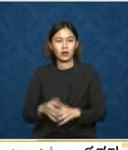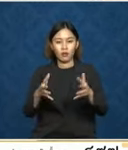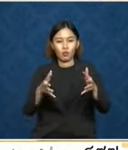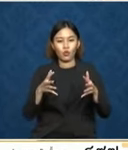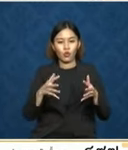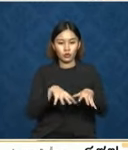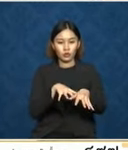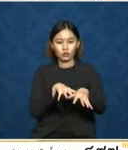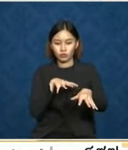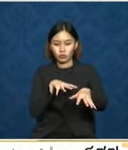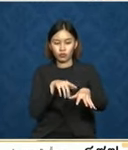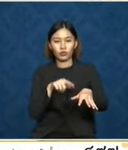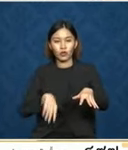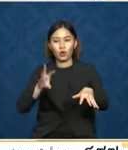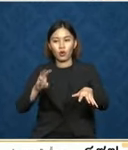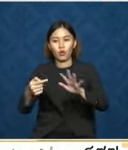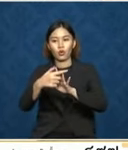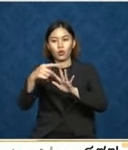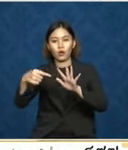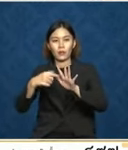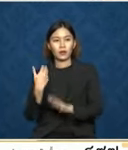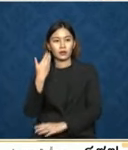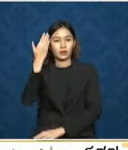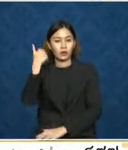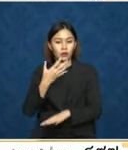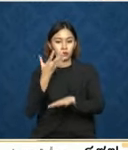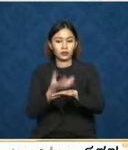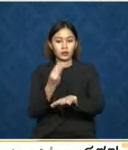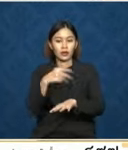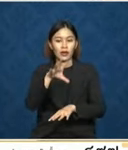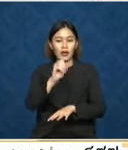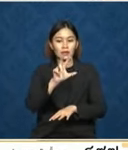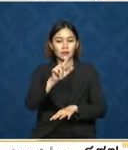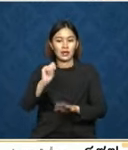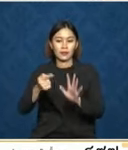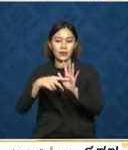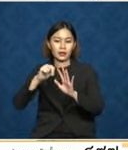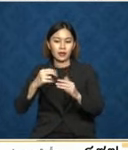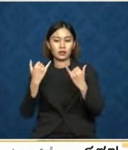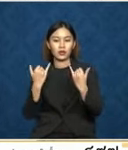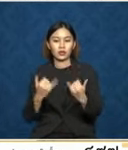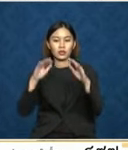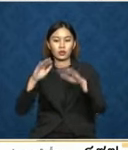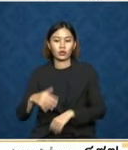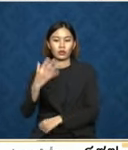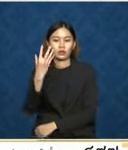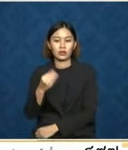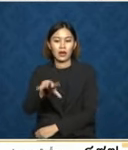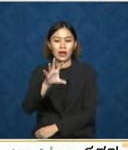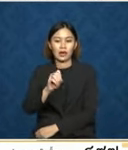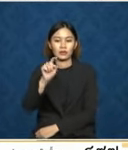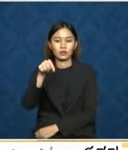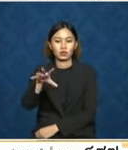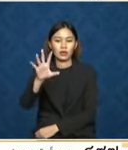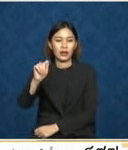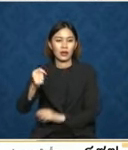พ่วงขนาด 6เพลาเดิมบรรทุกได้ 53ตันปัจจุบันเหลือ 50.5